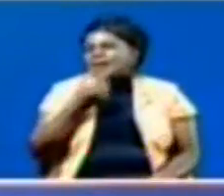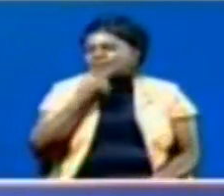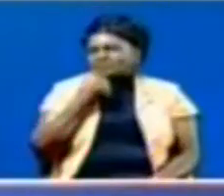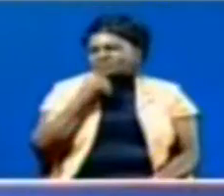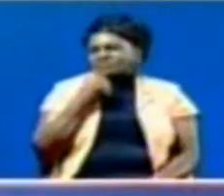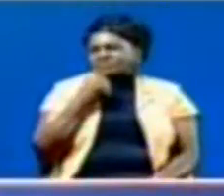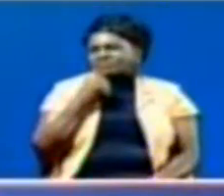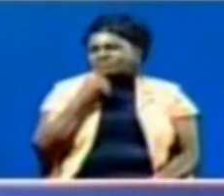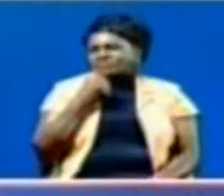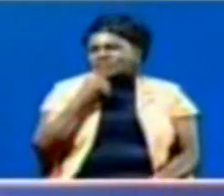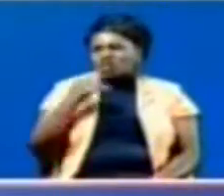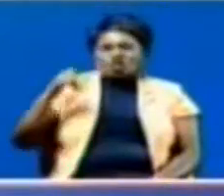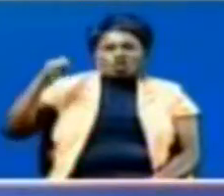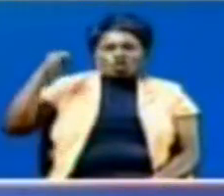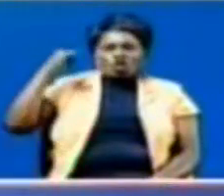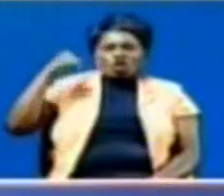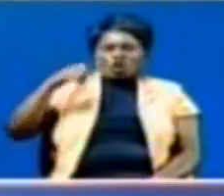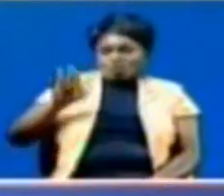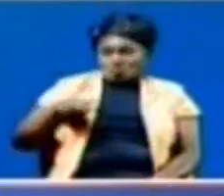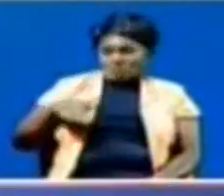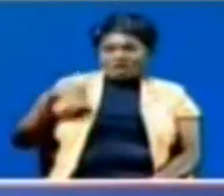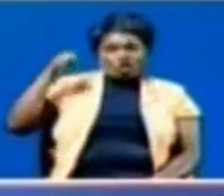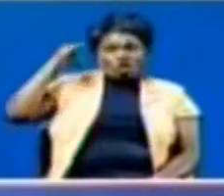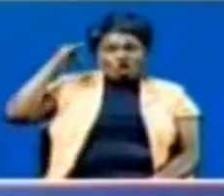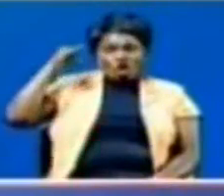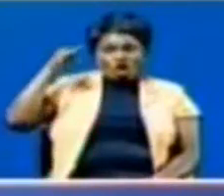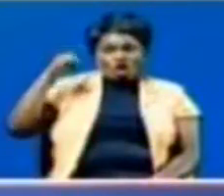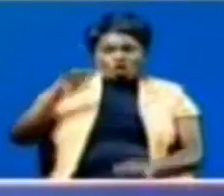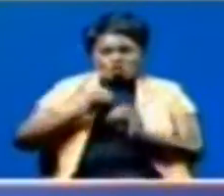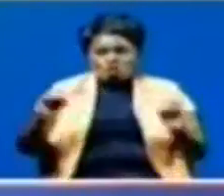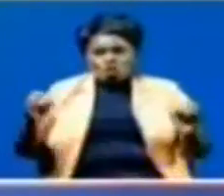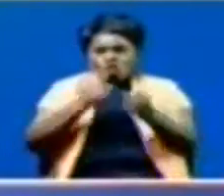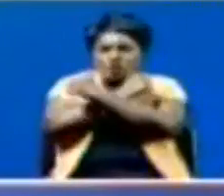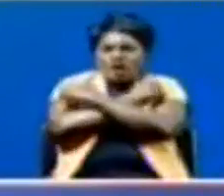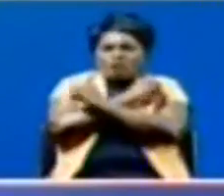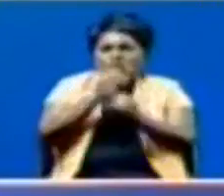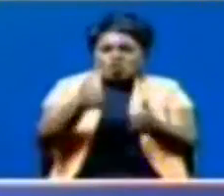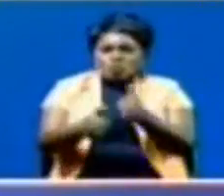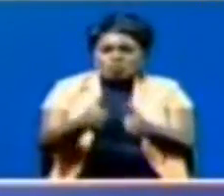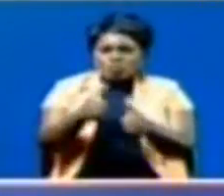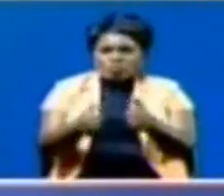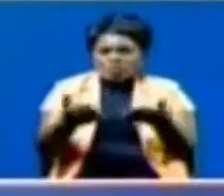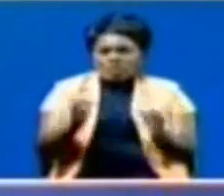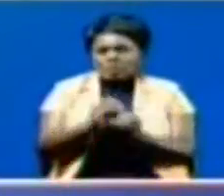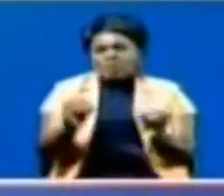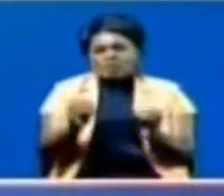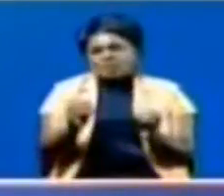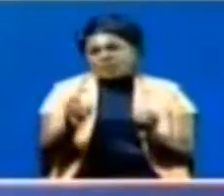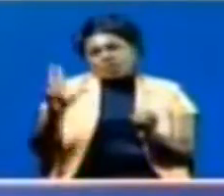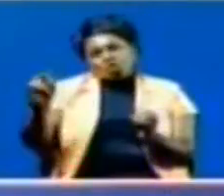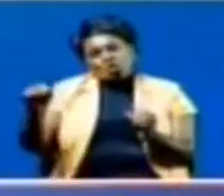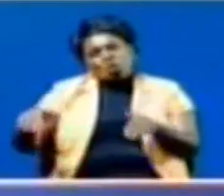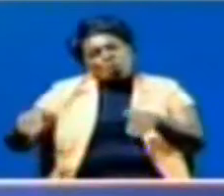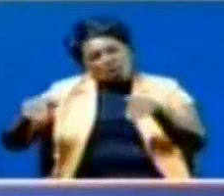kwamba bwana usiponipigia simu basi unipendi. Bwana kama zile SMS jumbe fupi hazipo basi unipendi.